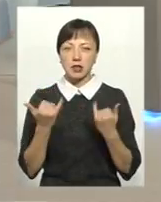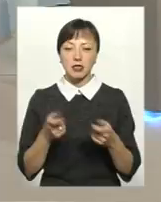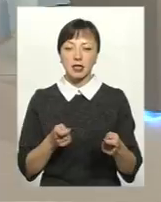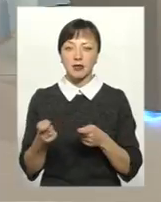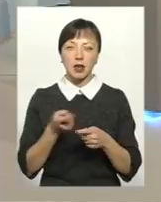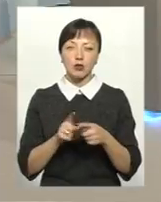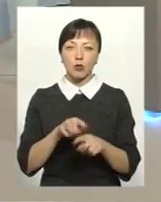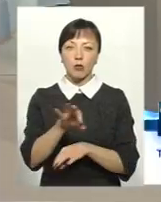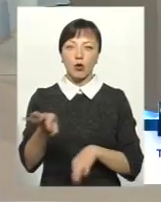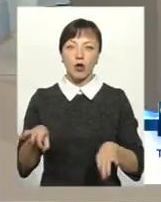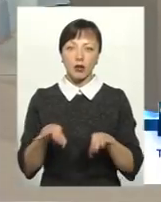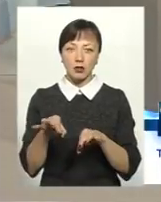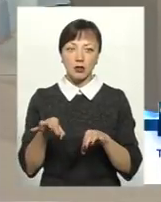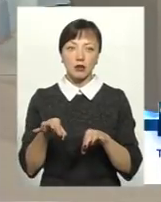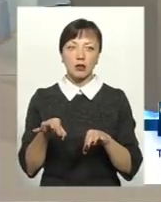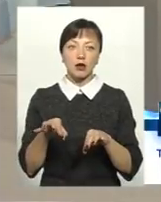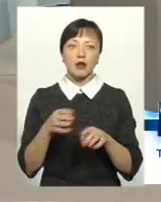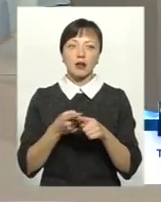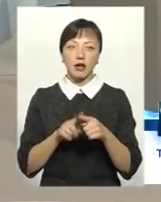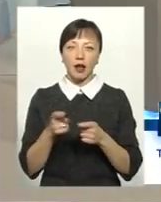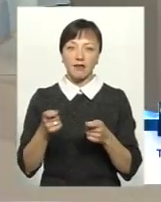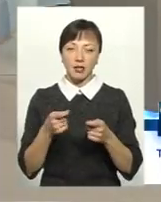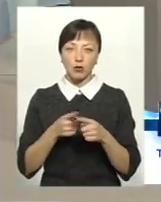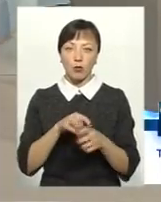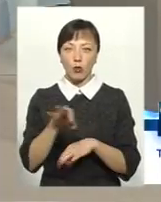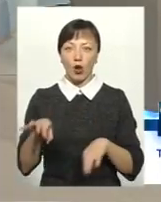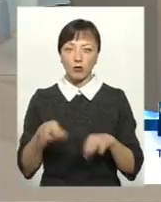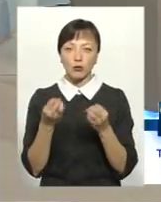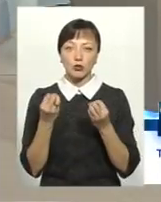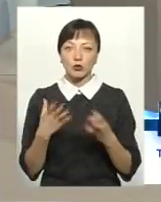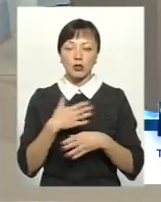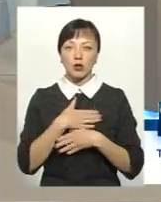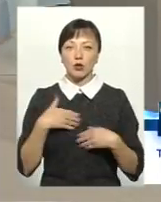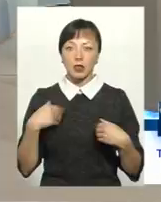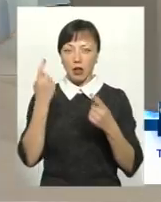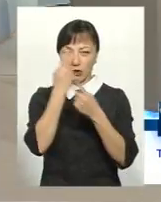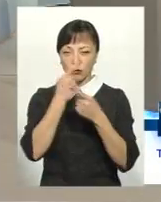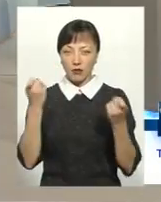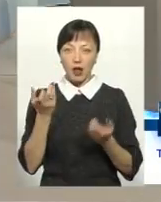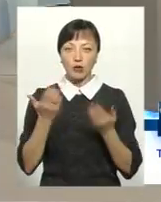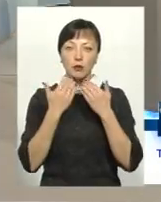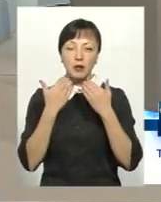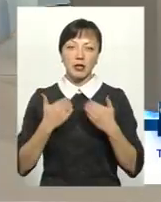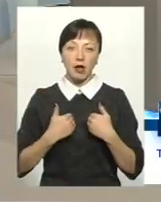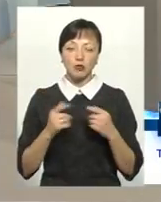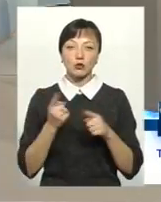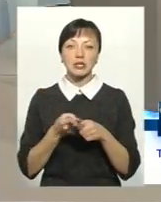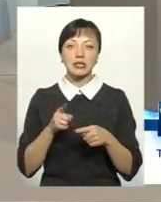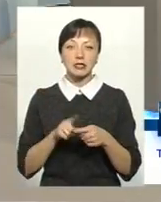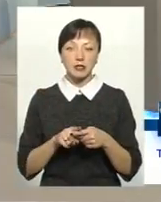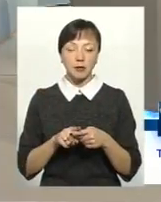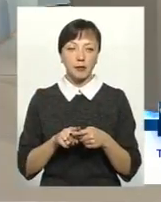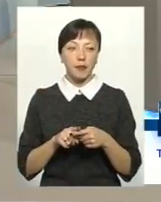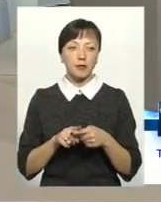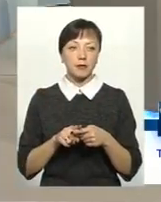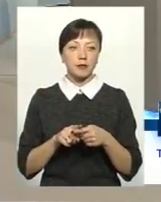керівника цього проєкту, він і супервізор цього проєкту. Ось, просто ми не хотіли анонсувати, але раз ви вже питаєте, що це,